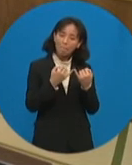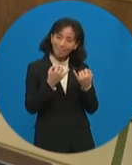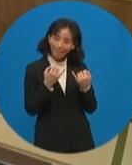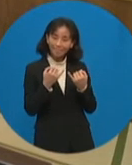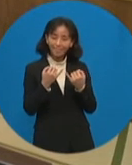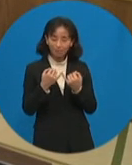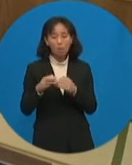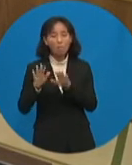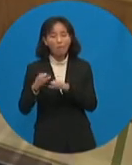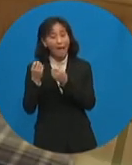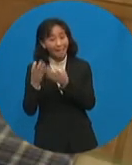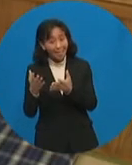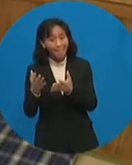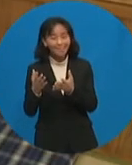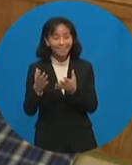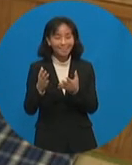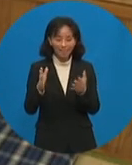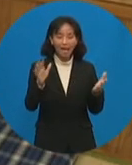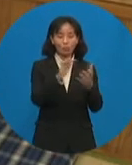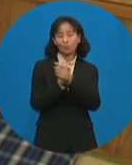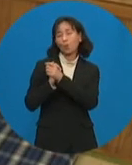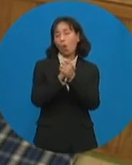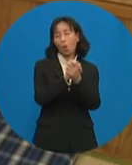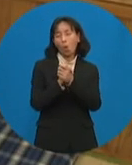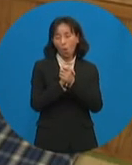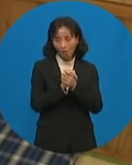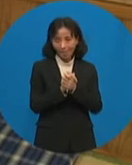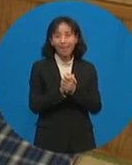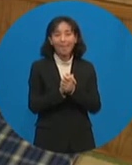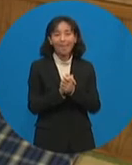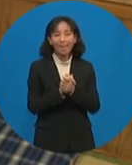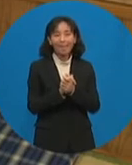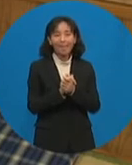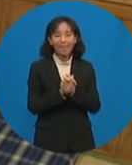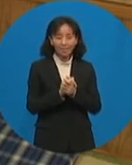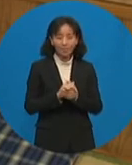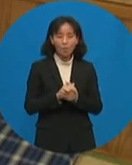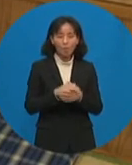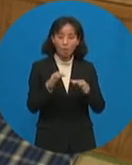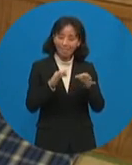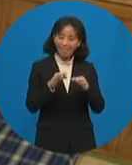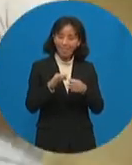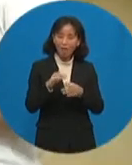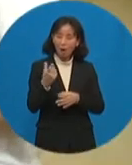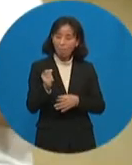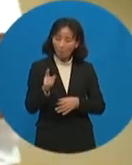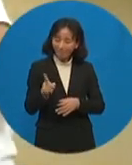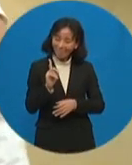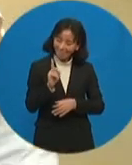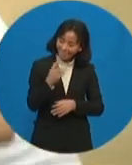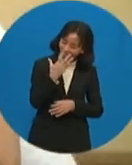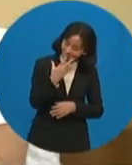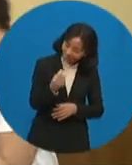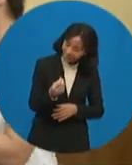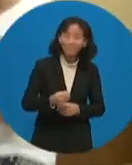ファッションが融合した空間の M さん、こちらで食べられるもんじゃ気になってきました。 お待たせし